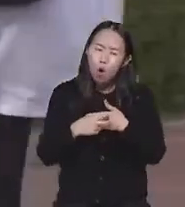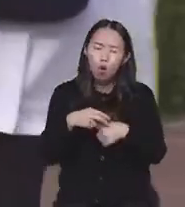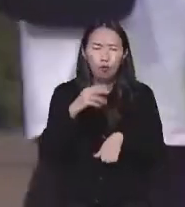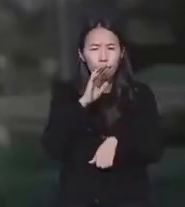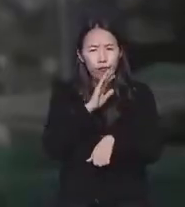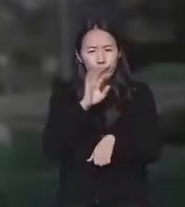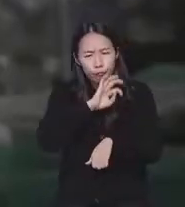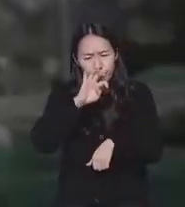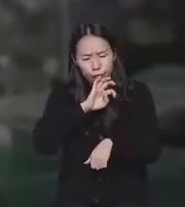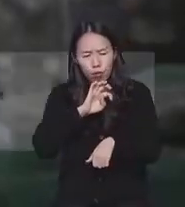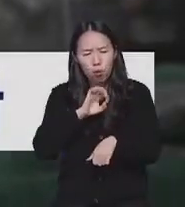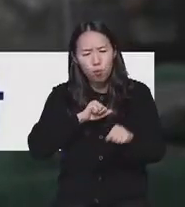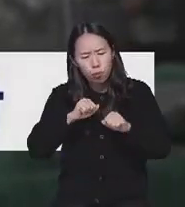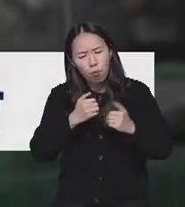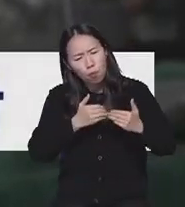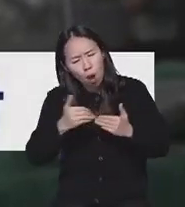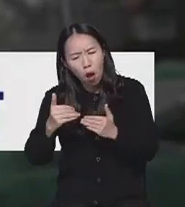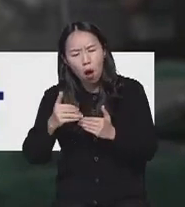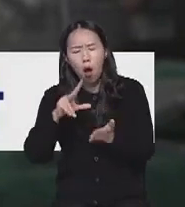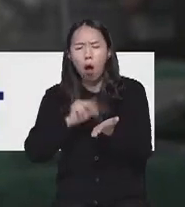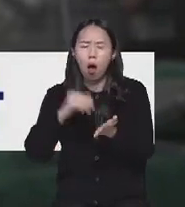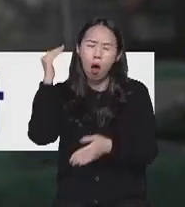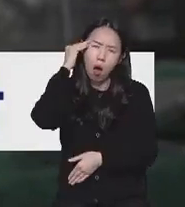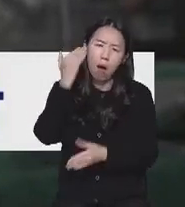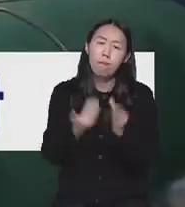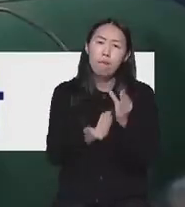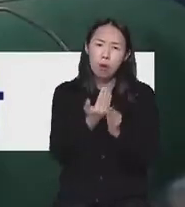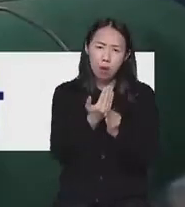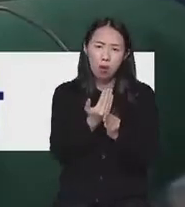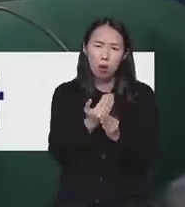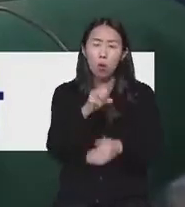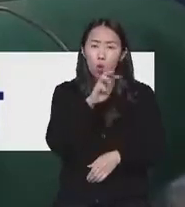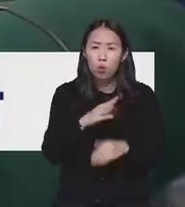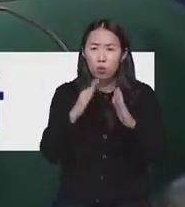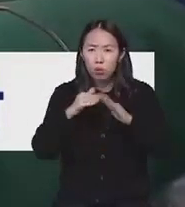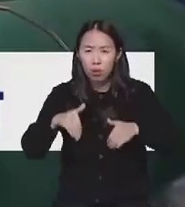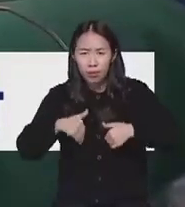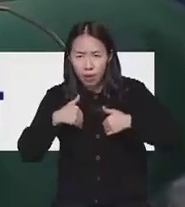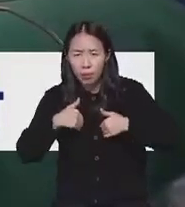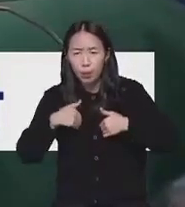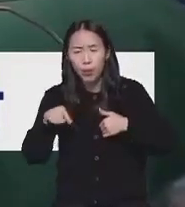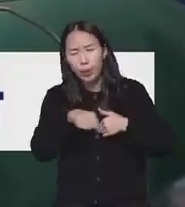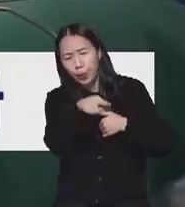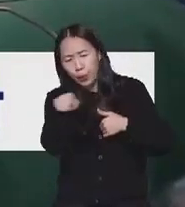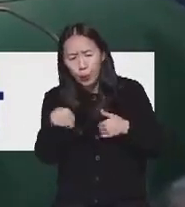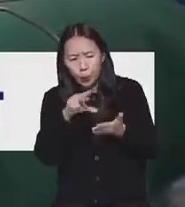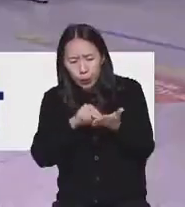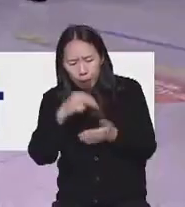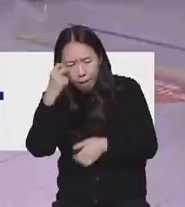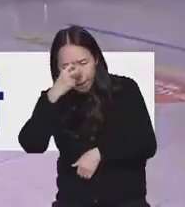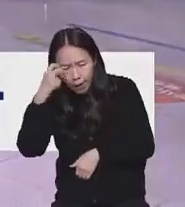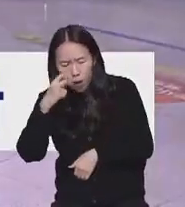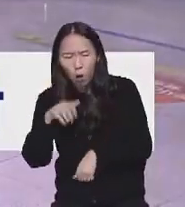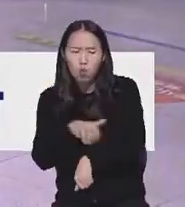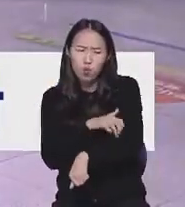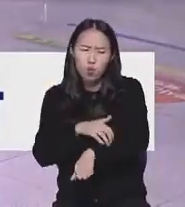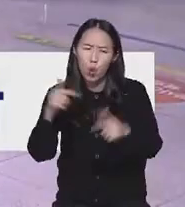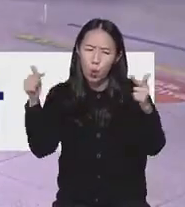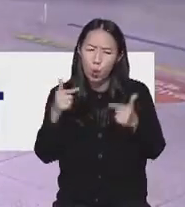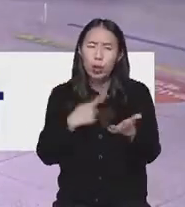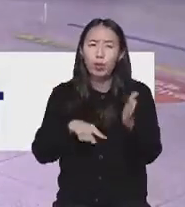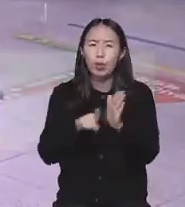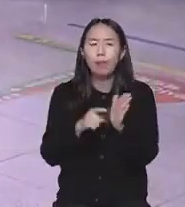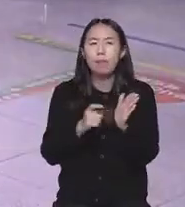것으로 보입니다. 때문에 광주시와 전남도도 의료계의 집단 행동을 살피며 환자 불편을 최소화하기 위해